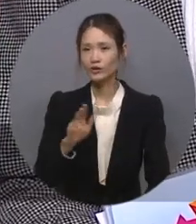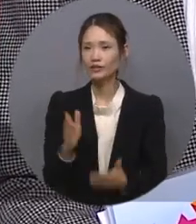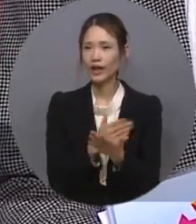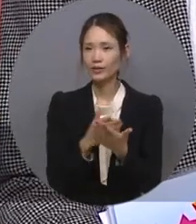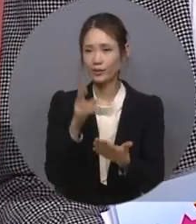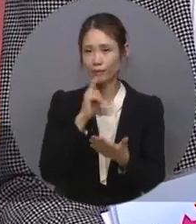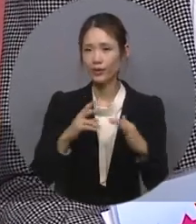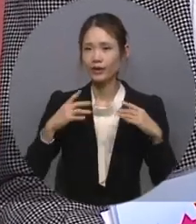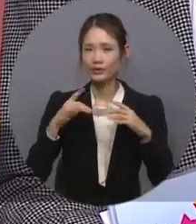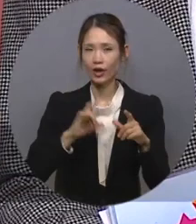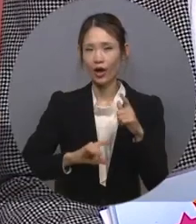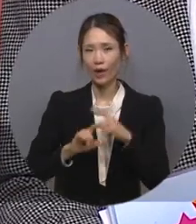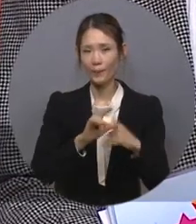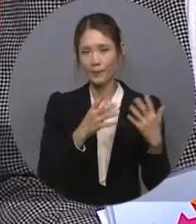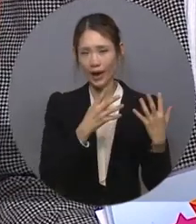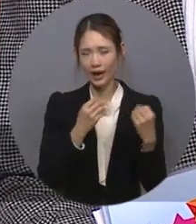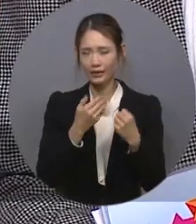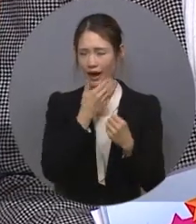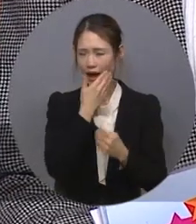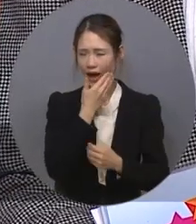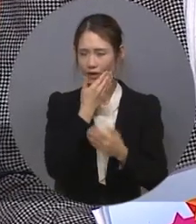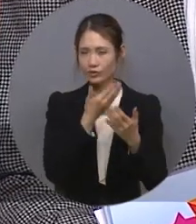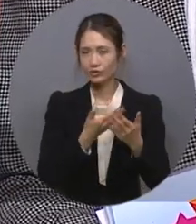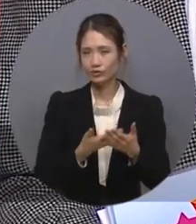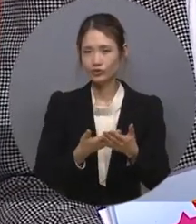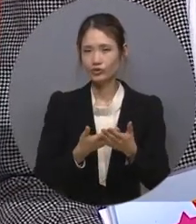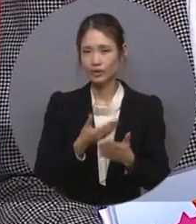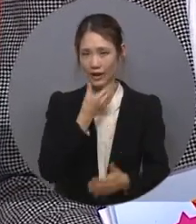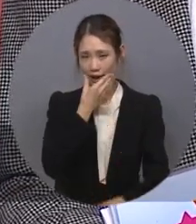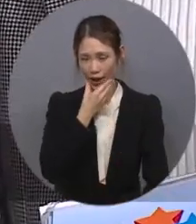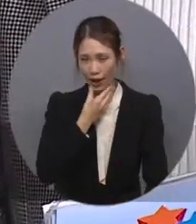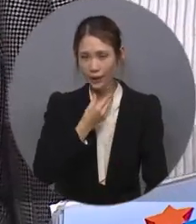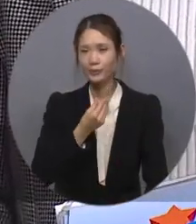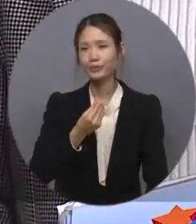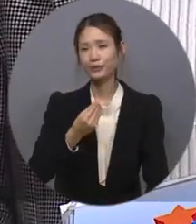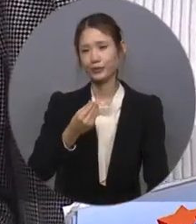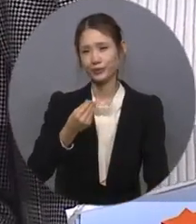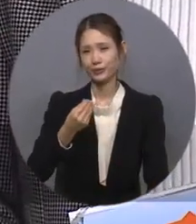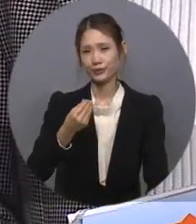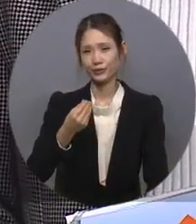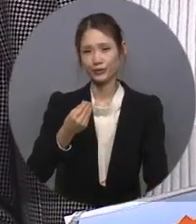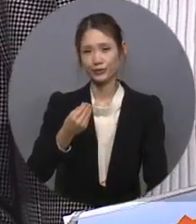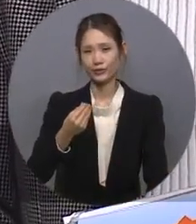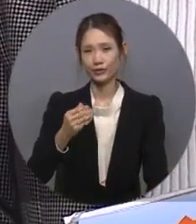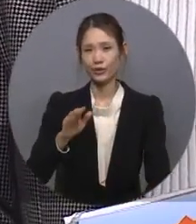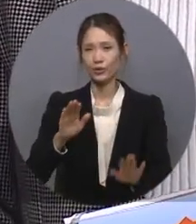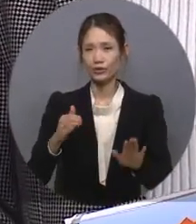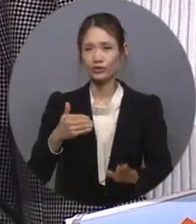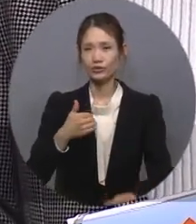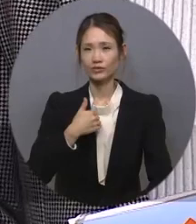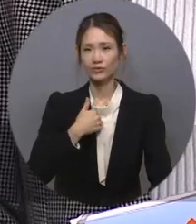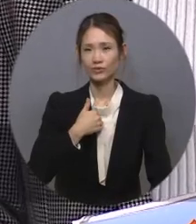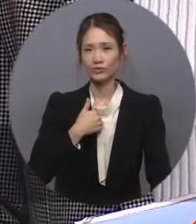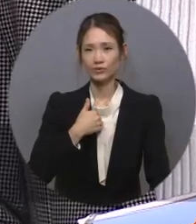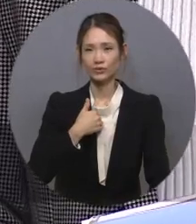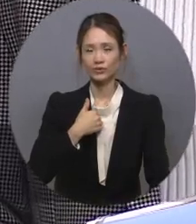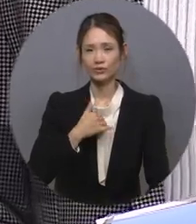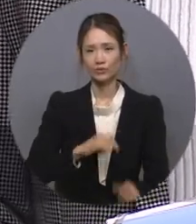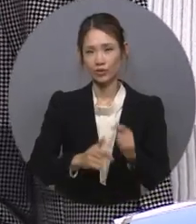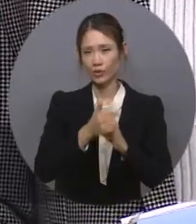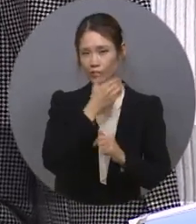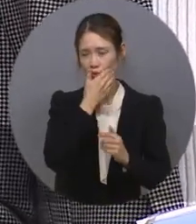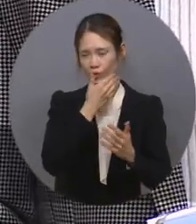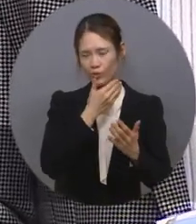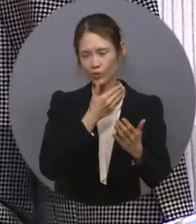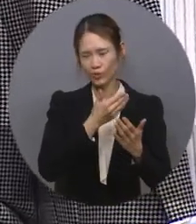더 많이 많이 아껴주시고 행복하시고 오늘이 저에게는 아주